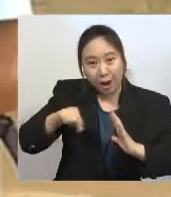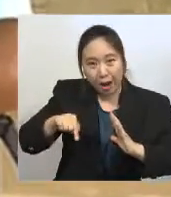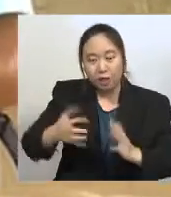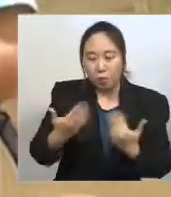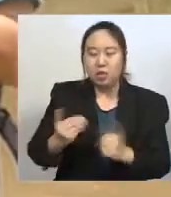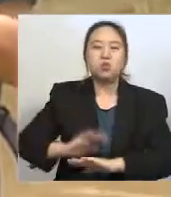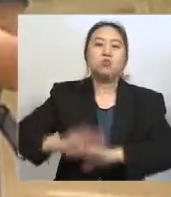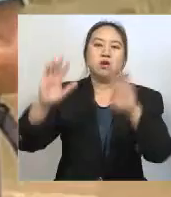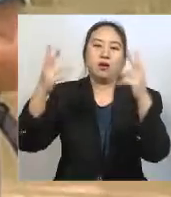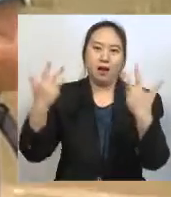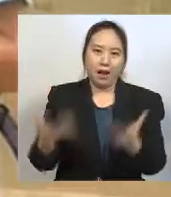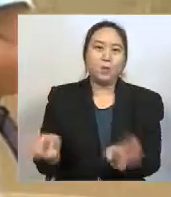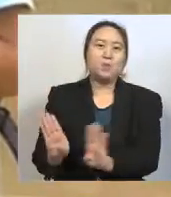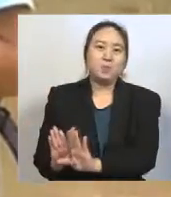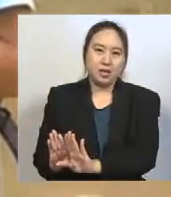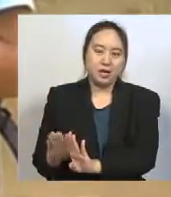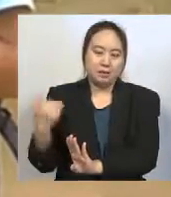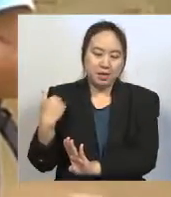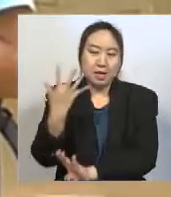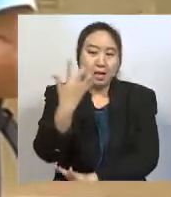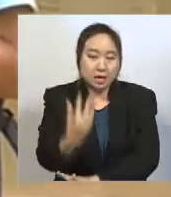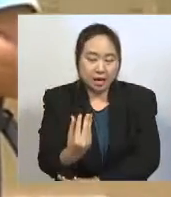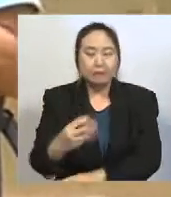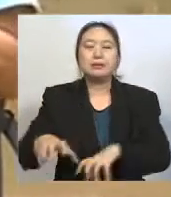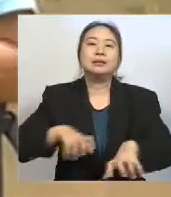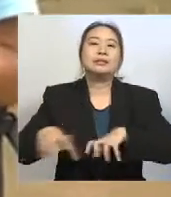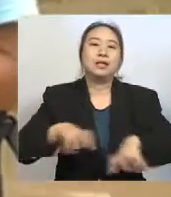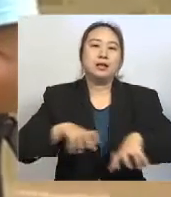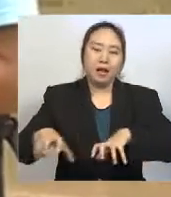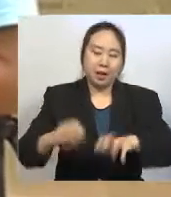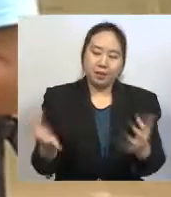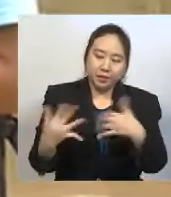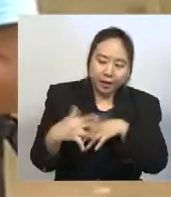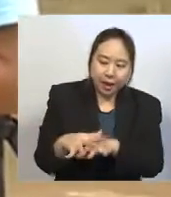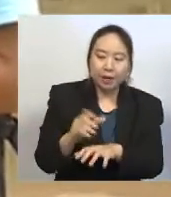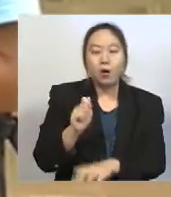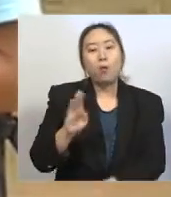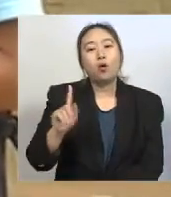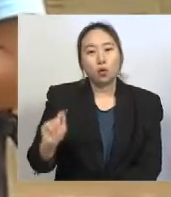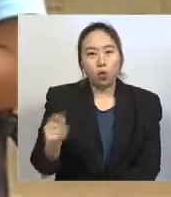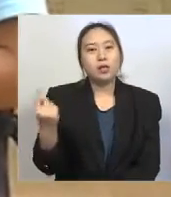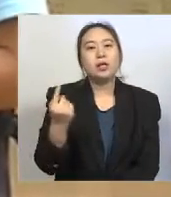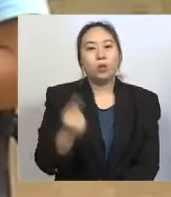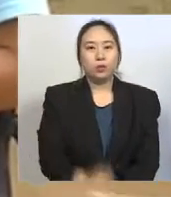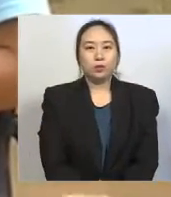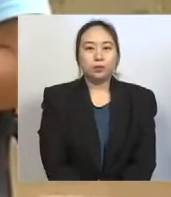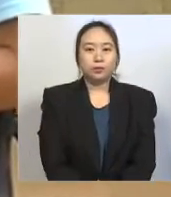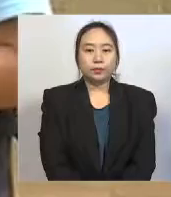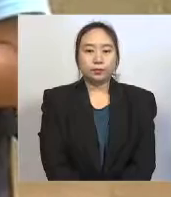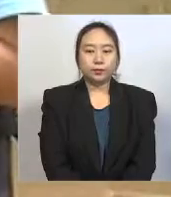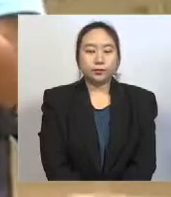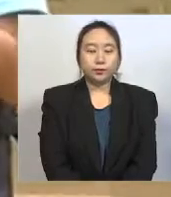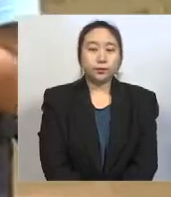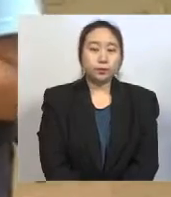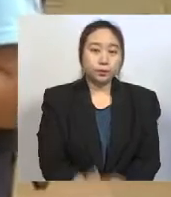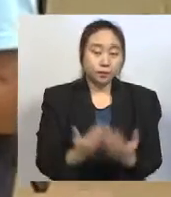พิงแล้วเหลือเฉพาะจุดในการบริหารจัดการศูนย์ประสานงานของอบต.ไร่ใต้นะครับสำหรับใน